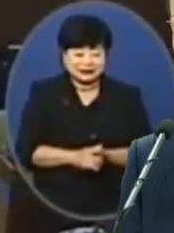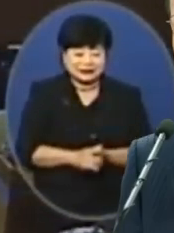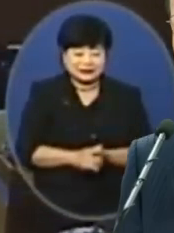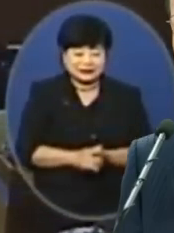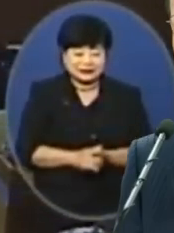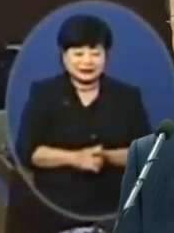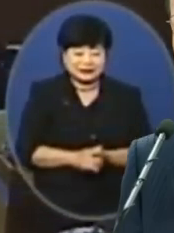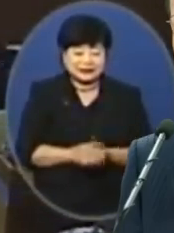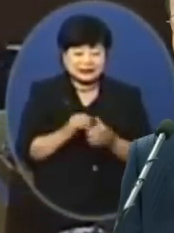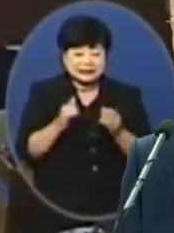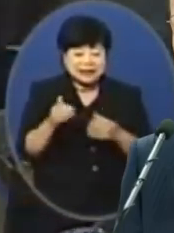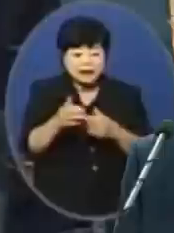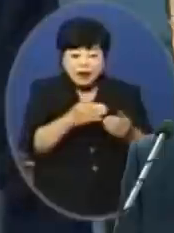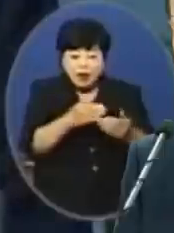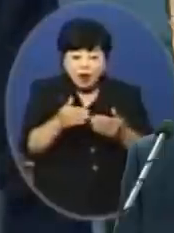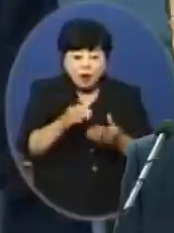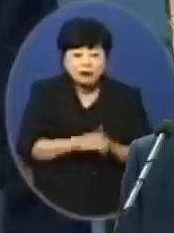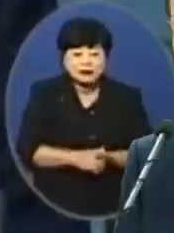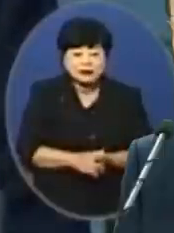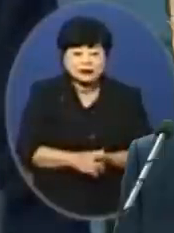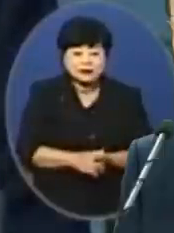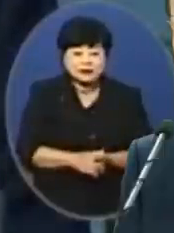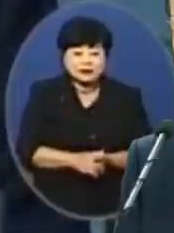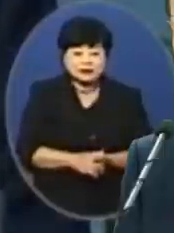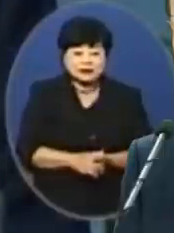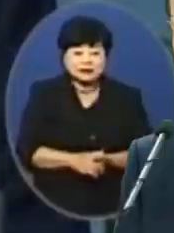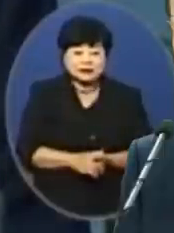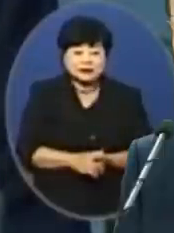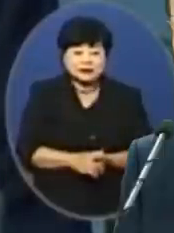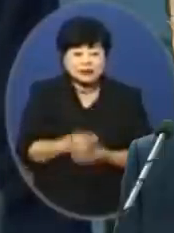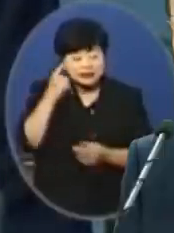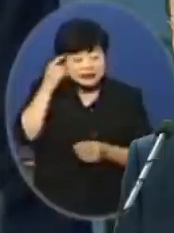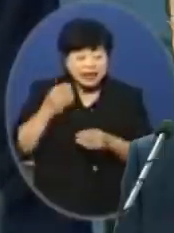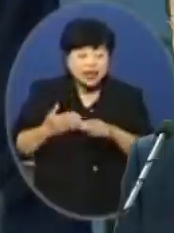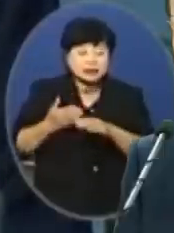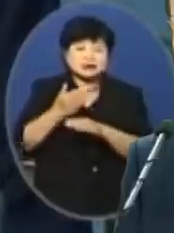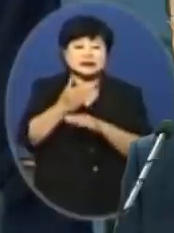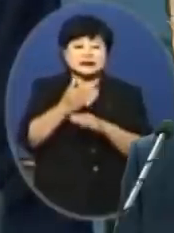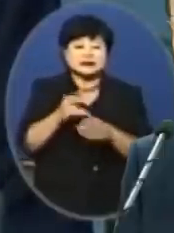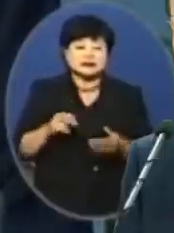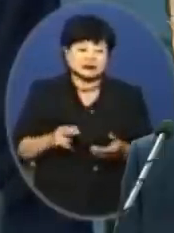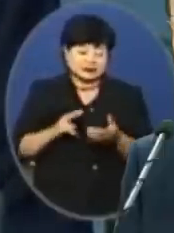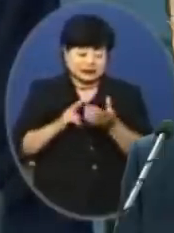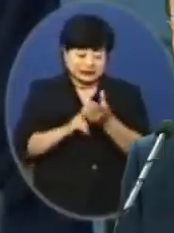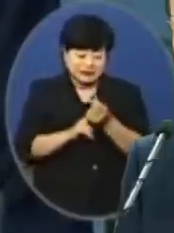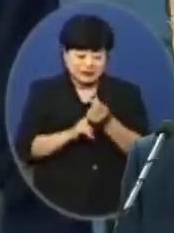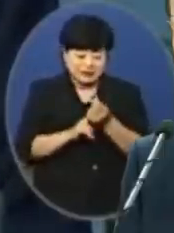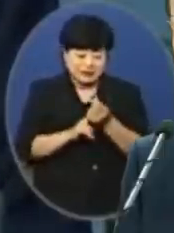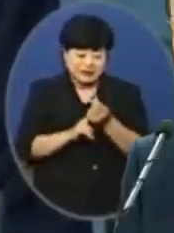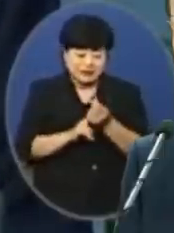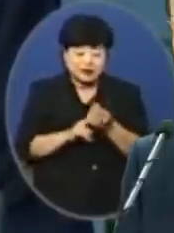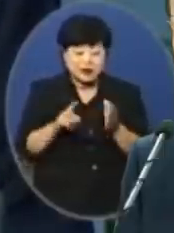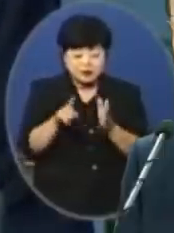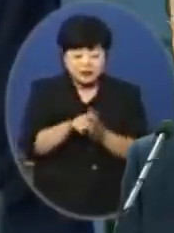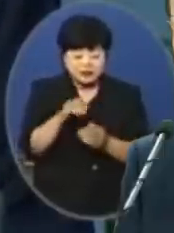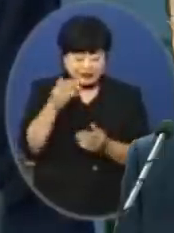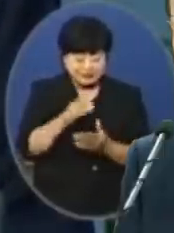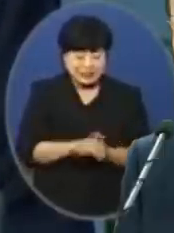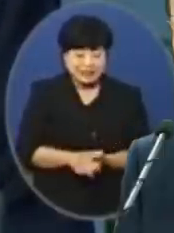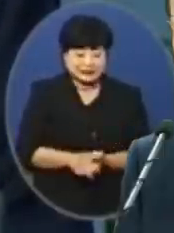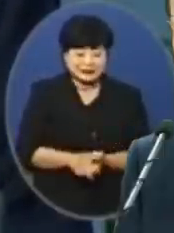보는 것입니다. 인간 경험으로서는 도저히 상상할 수 없는 기적을 믿어야 되는